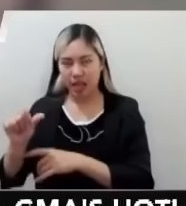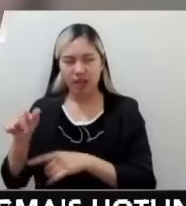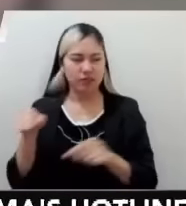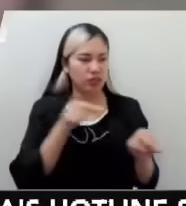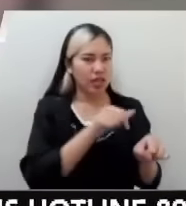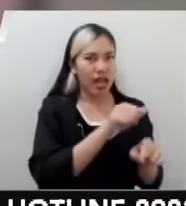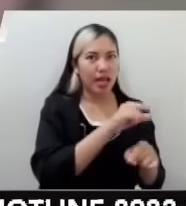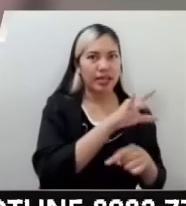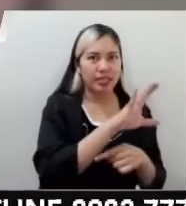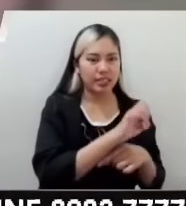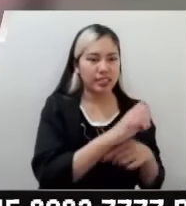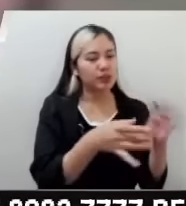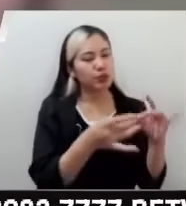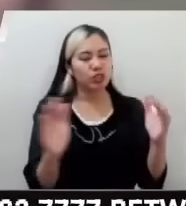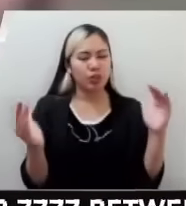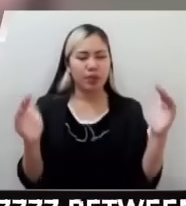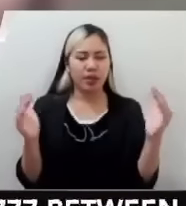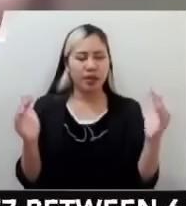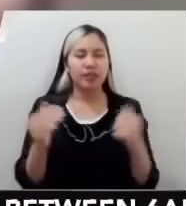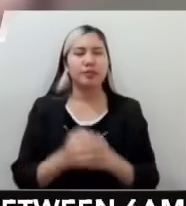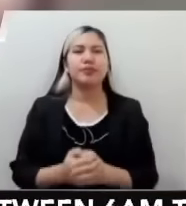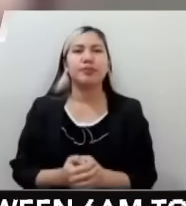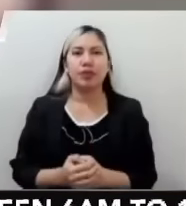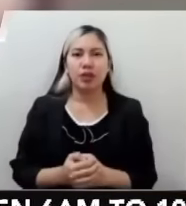na palipat-lipat sila ng bangka,